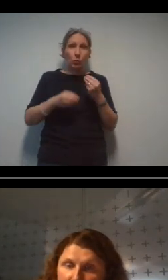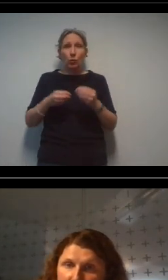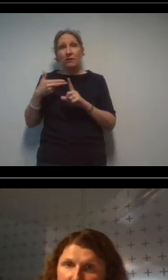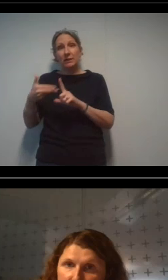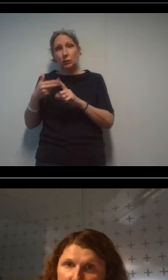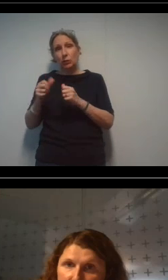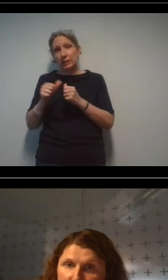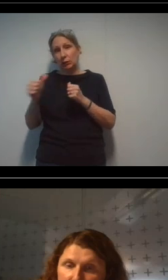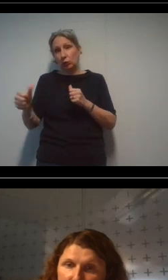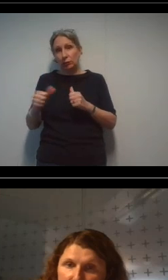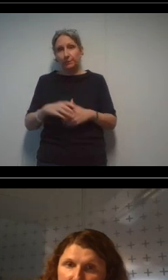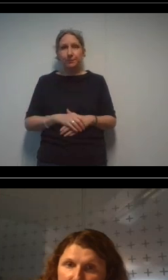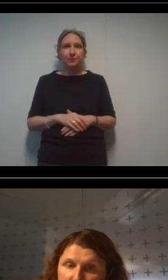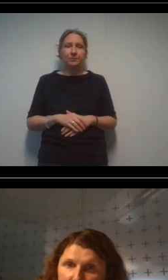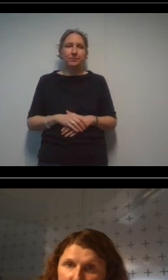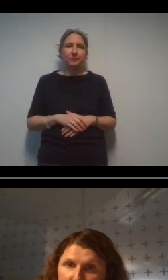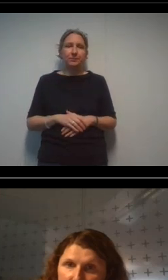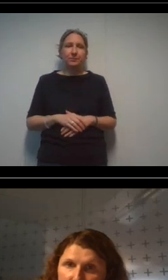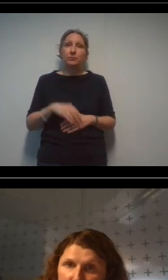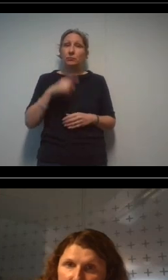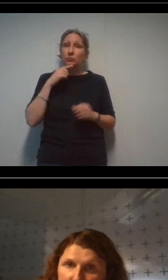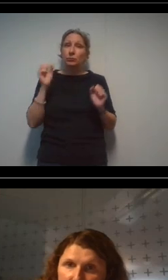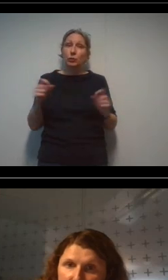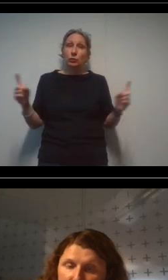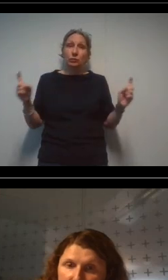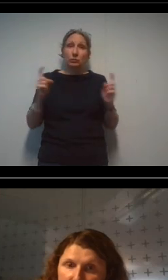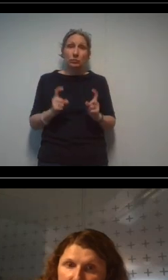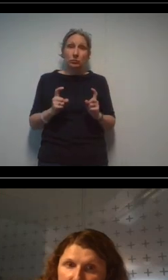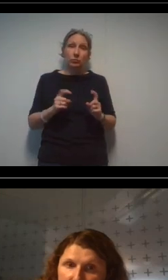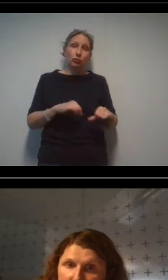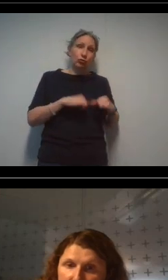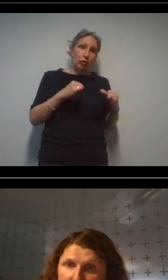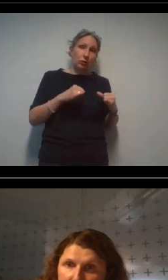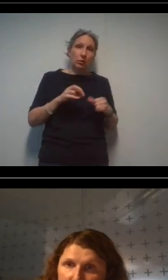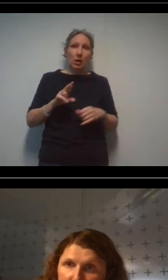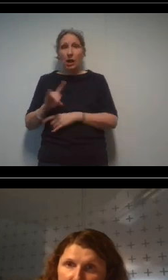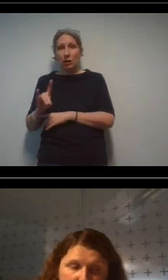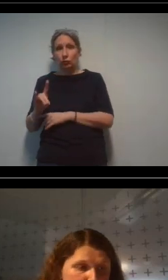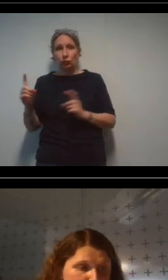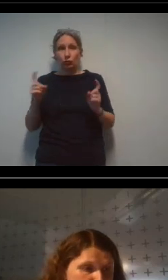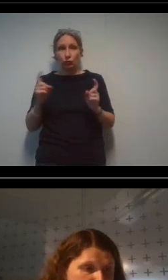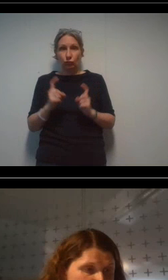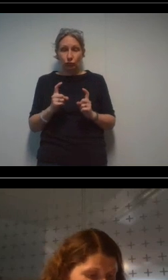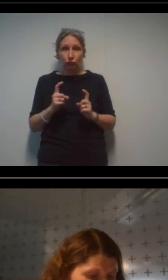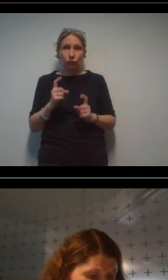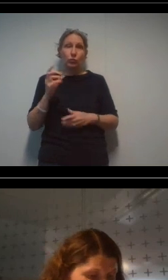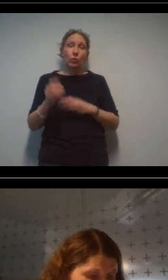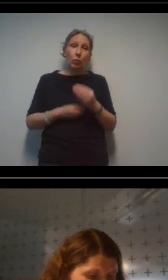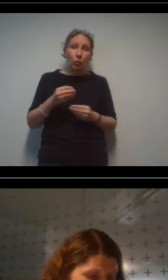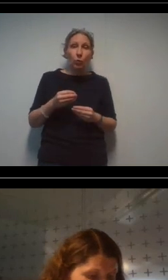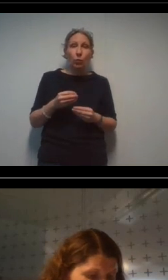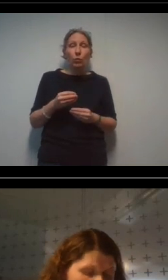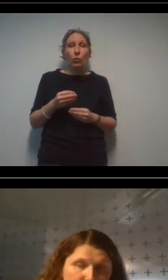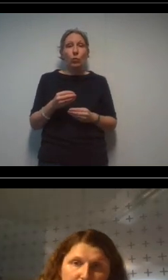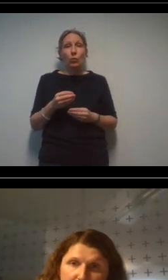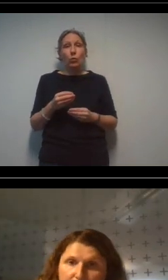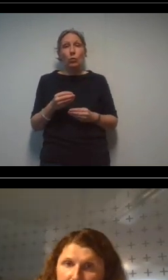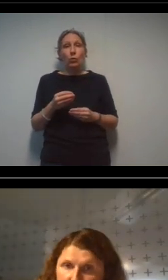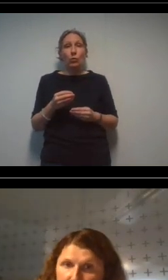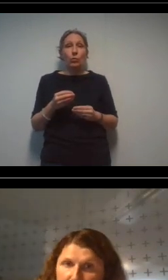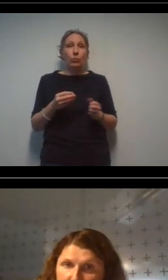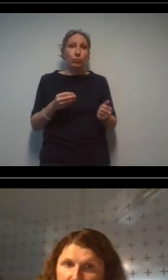Et en présentiel, ça peut être un jeune face à un RH, mais on peut organiser une matinée où on va avoir plusieurs jeunes face à plusieurs RH. Donc,